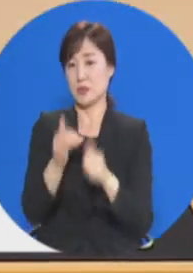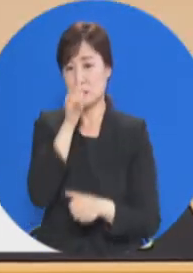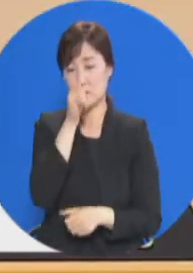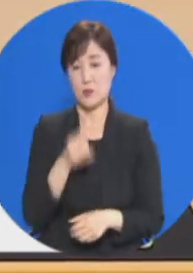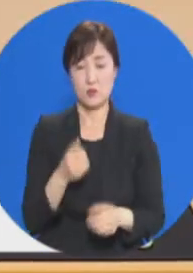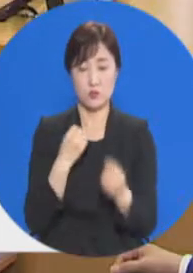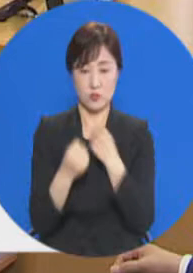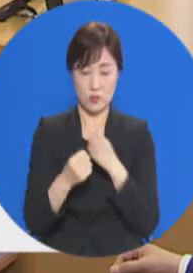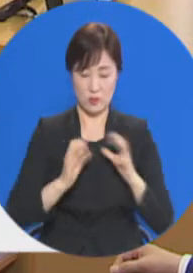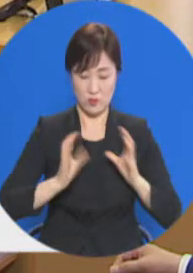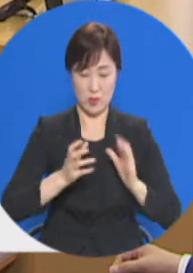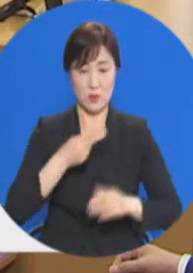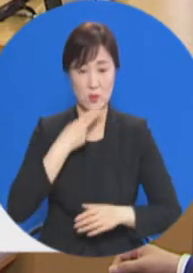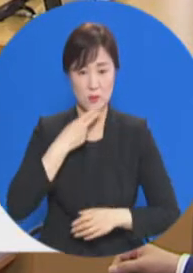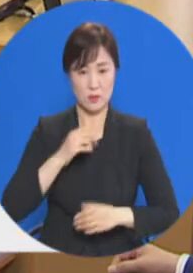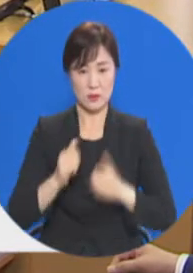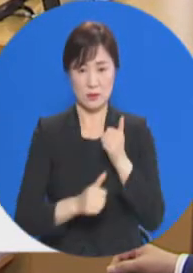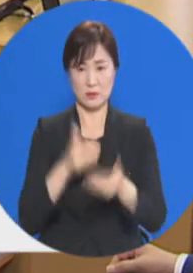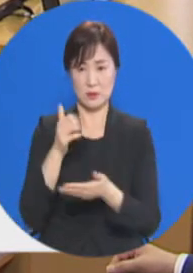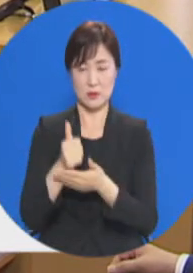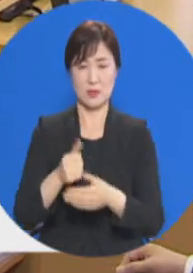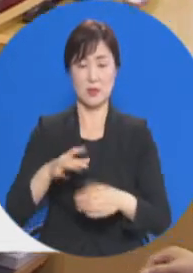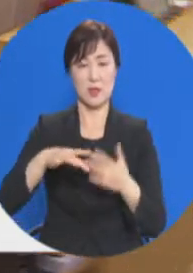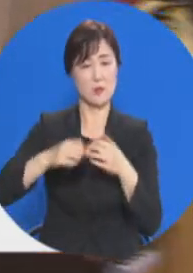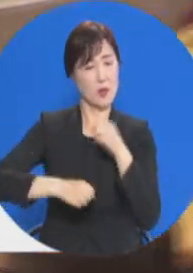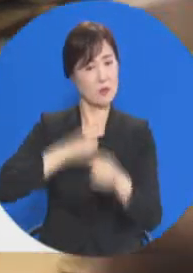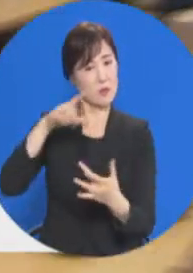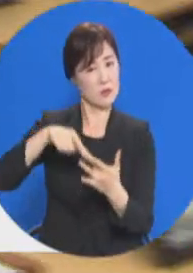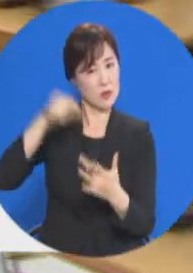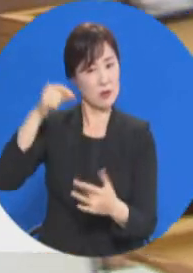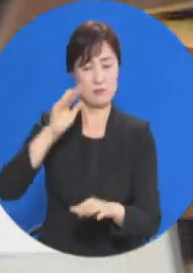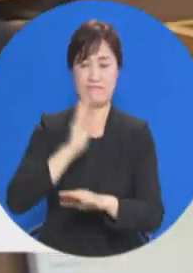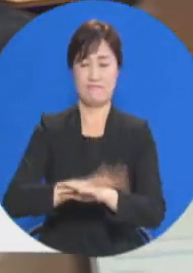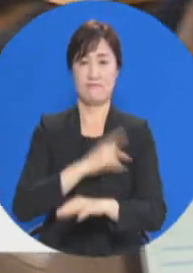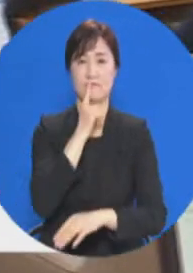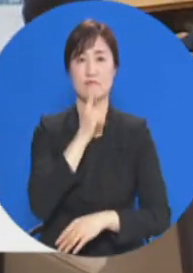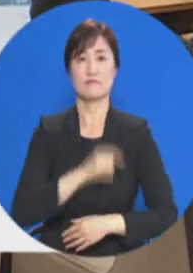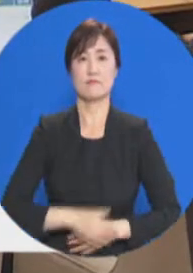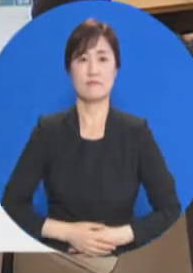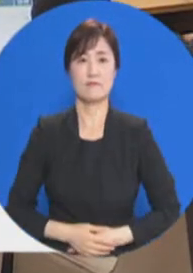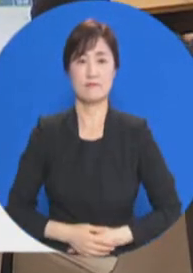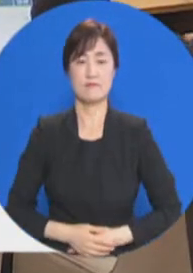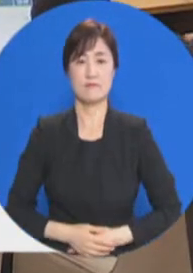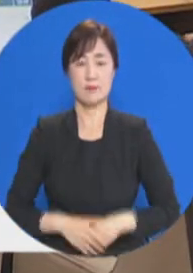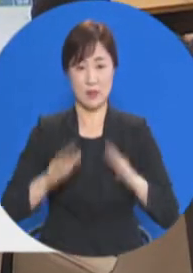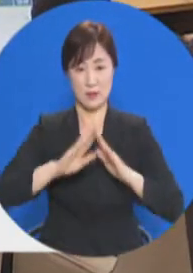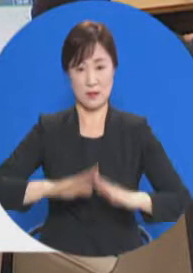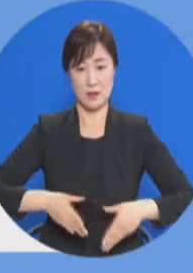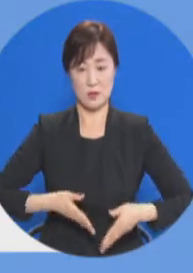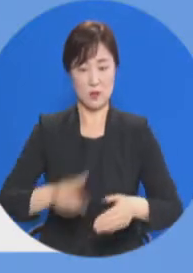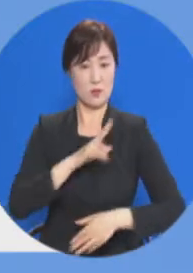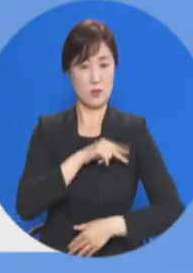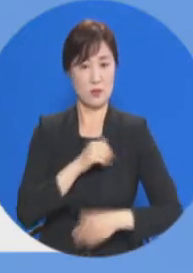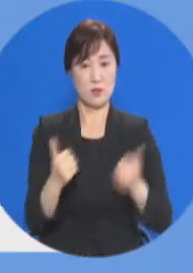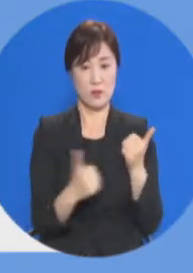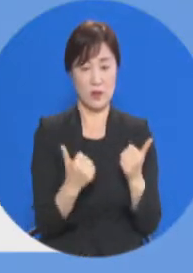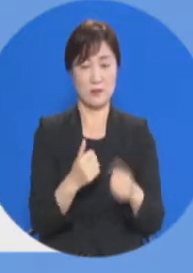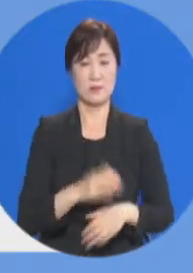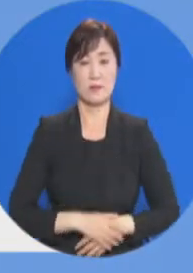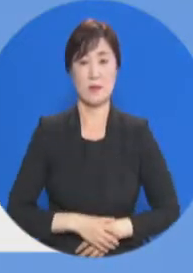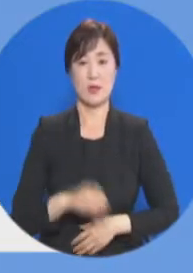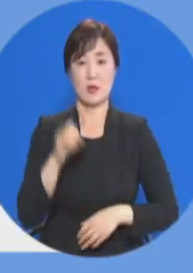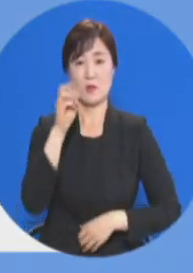의결 없이 의장이 선택하는 형식으로 진행되는 것은 잘못이라고 주장했습니다. 전남도 의회는